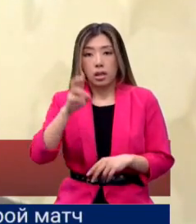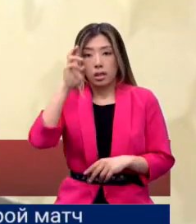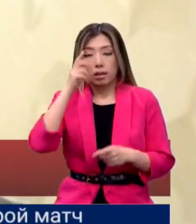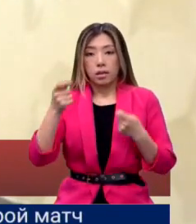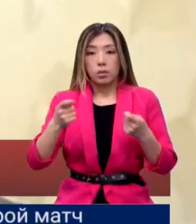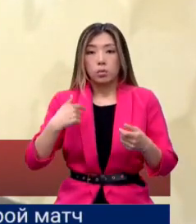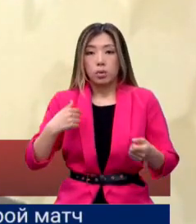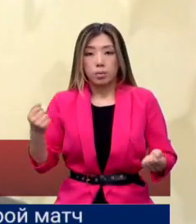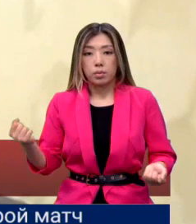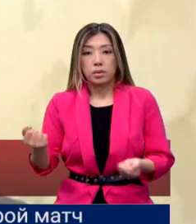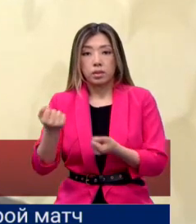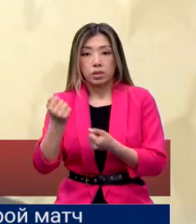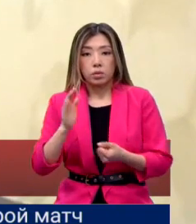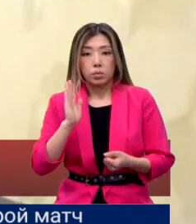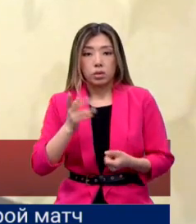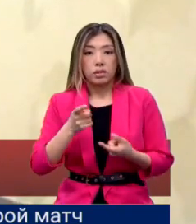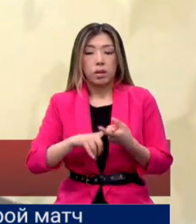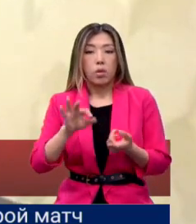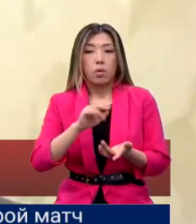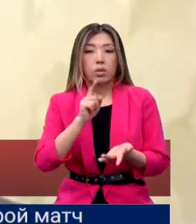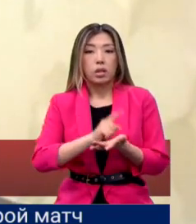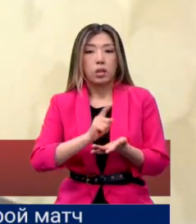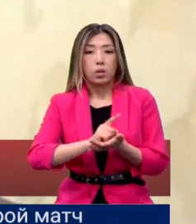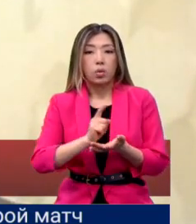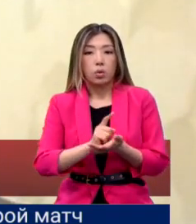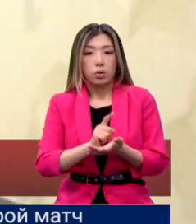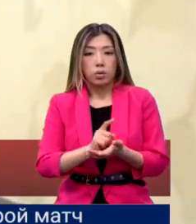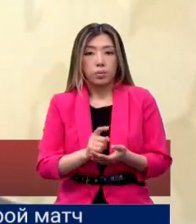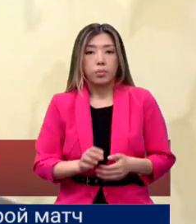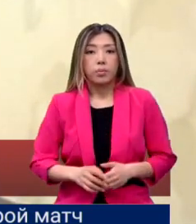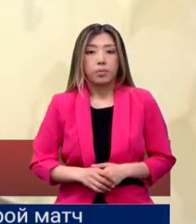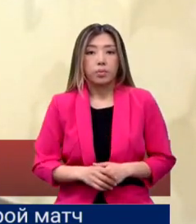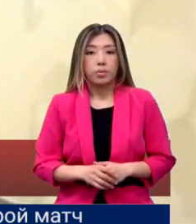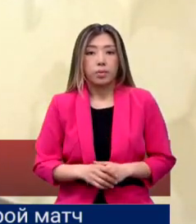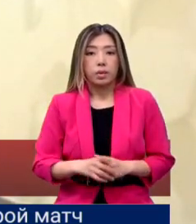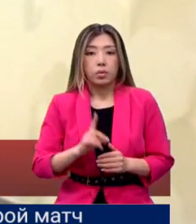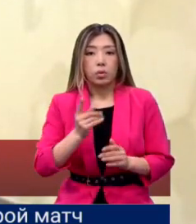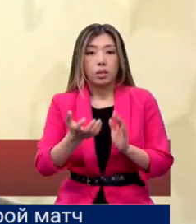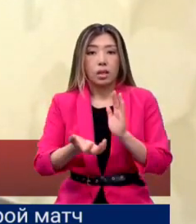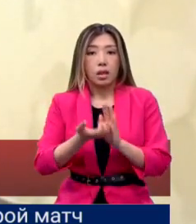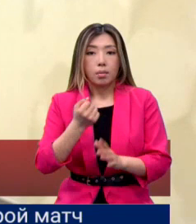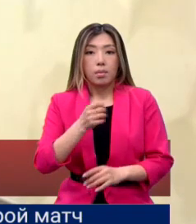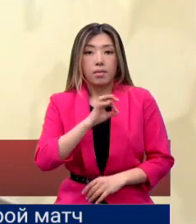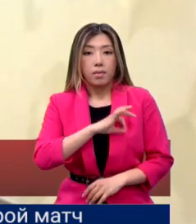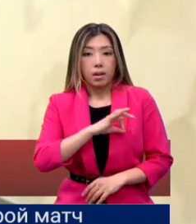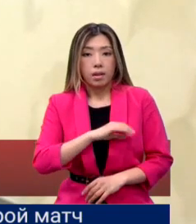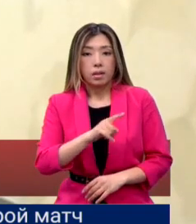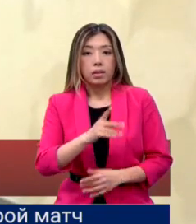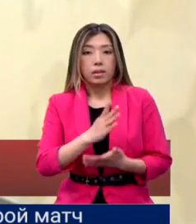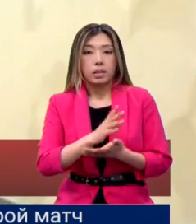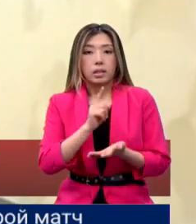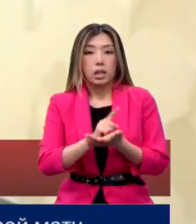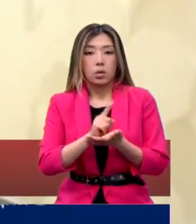о перепрофилировании налоговой нагрузки на добывающие компании, сектора добывающие, то есть НДПИ,